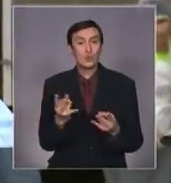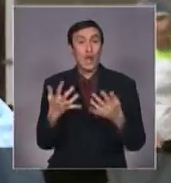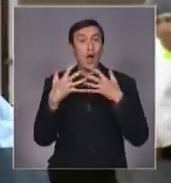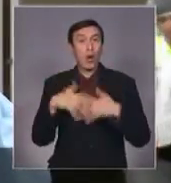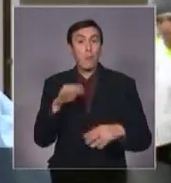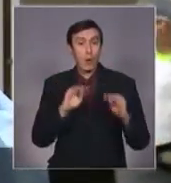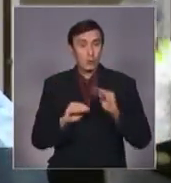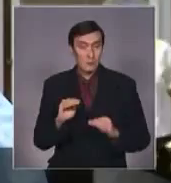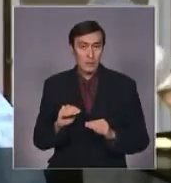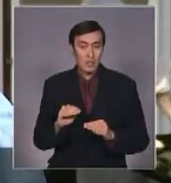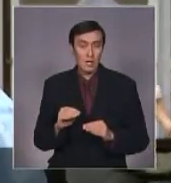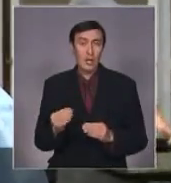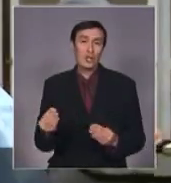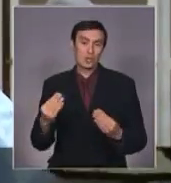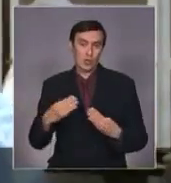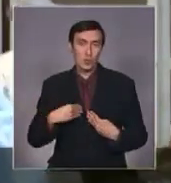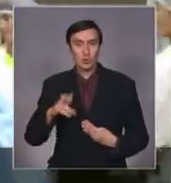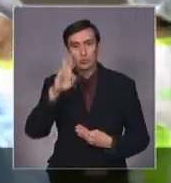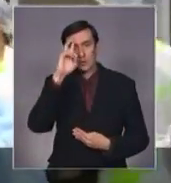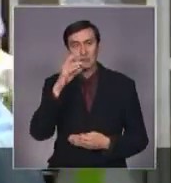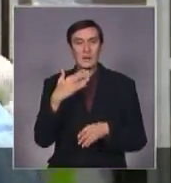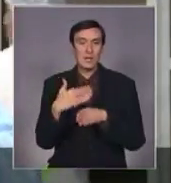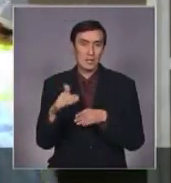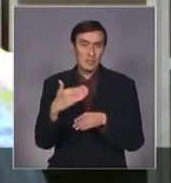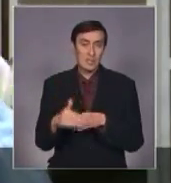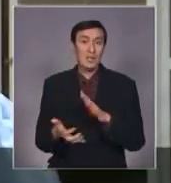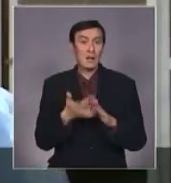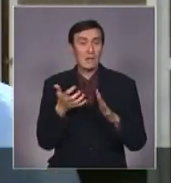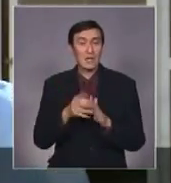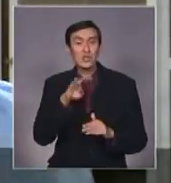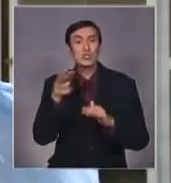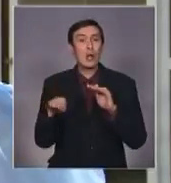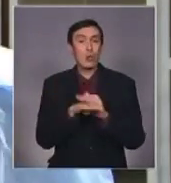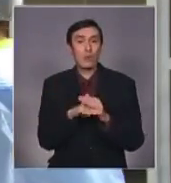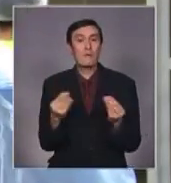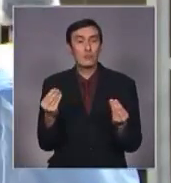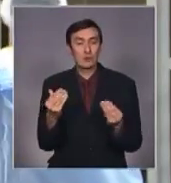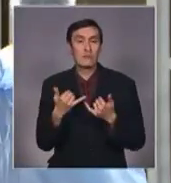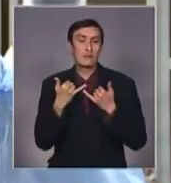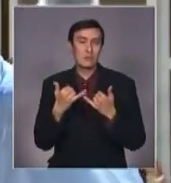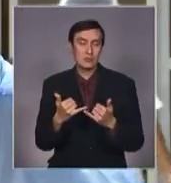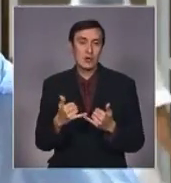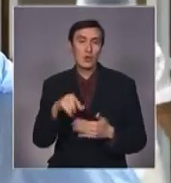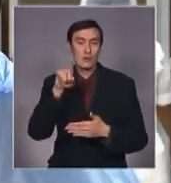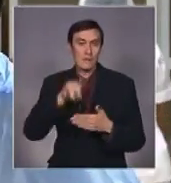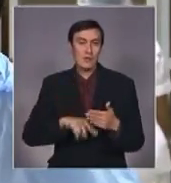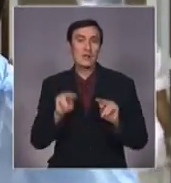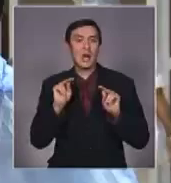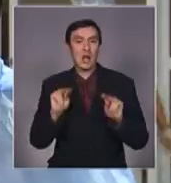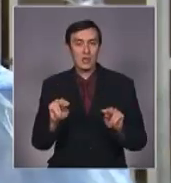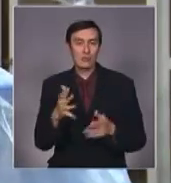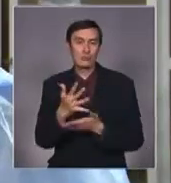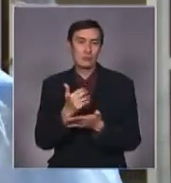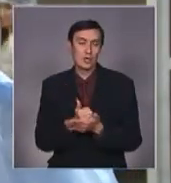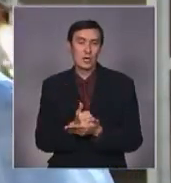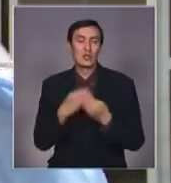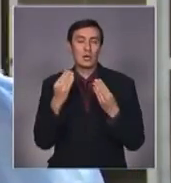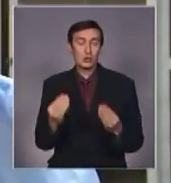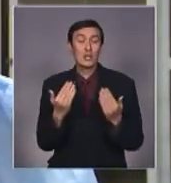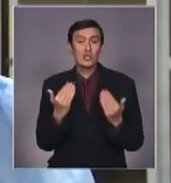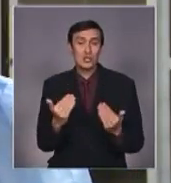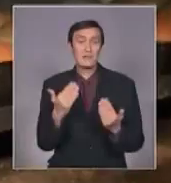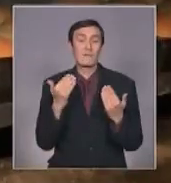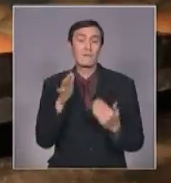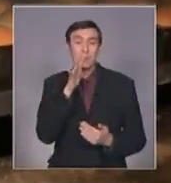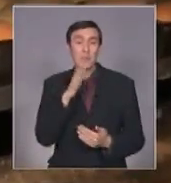оборудования, дает кредиты, если не хватает залогов имущества, дает за вас, поручает, гарантию дает. Но сейчас, в